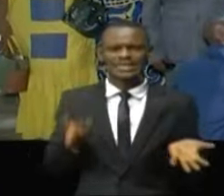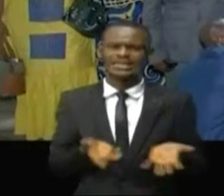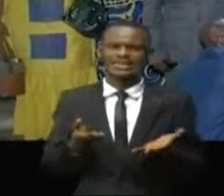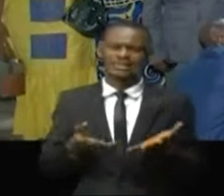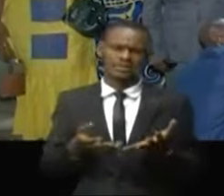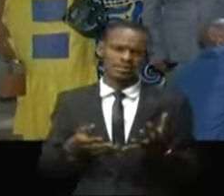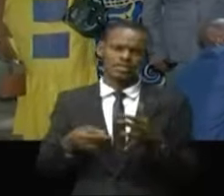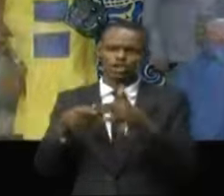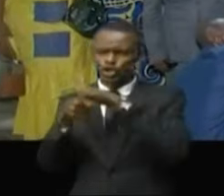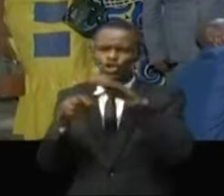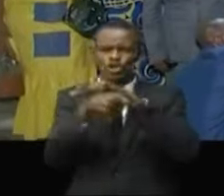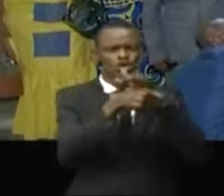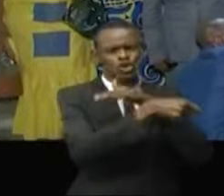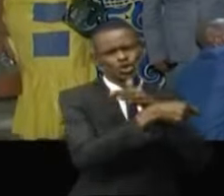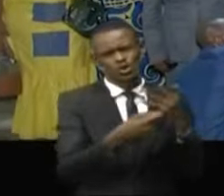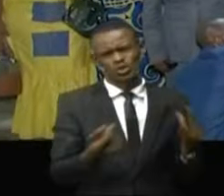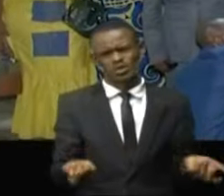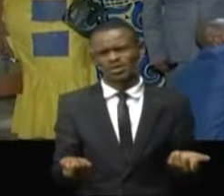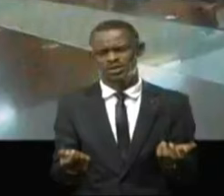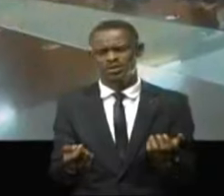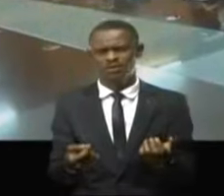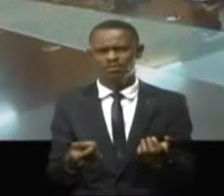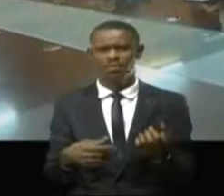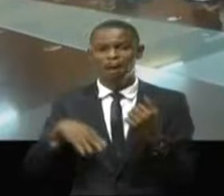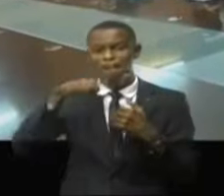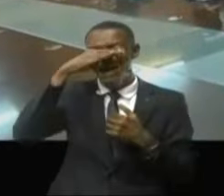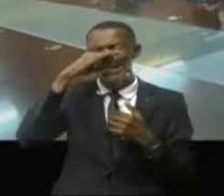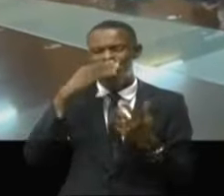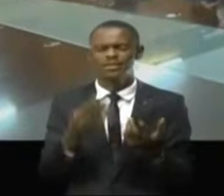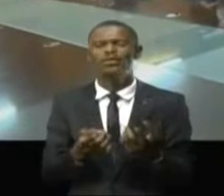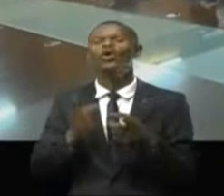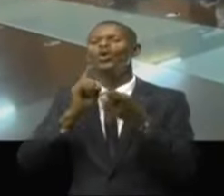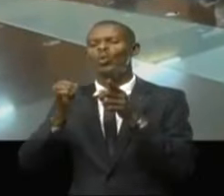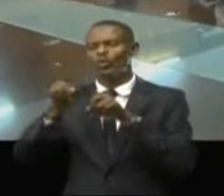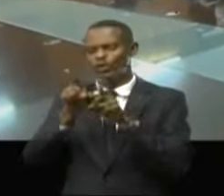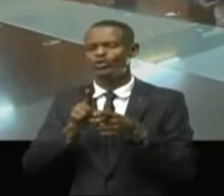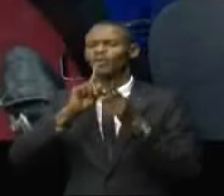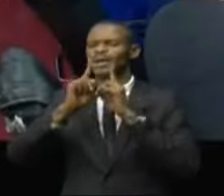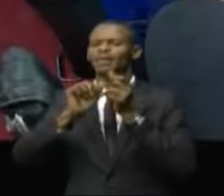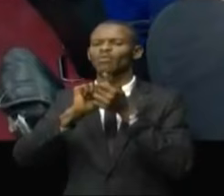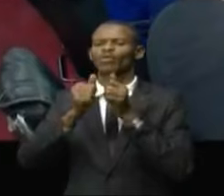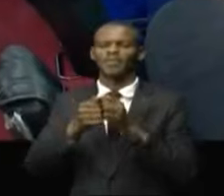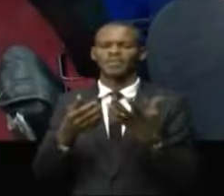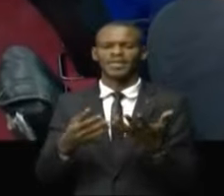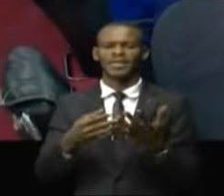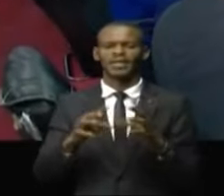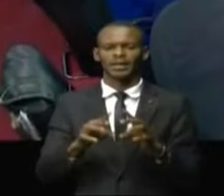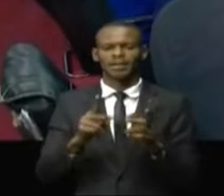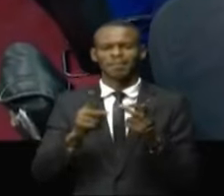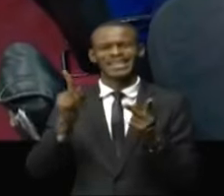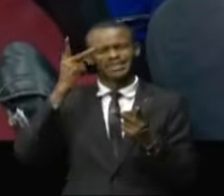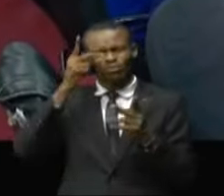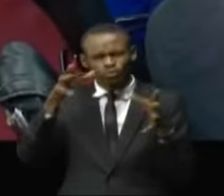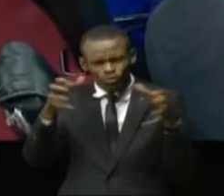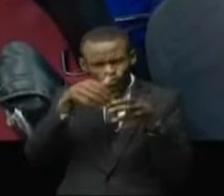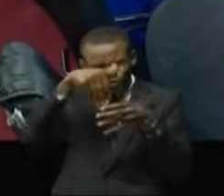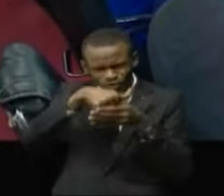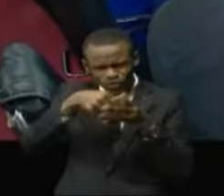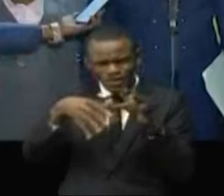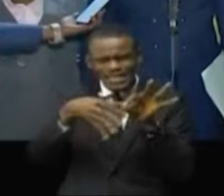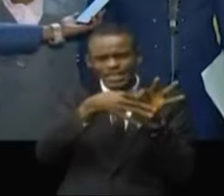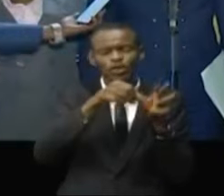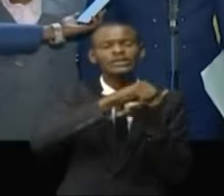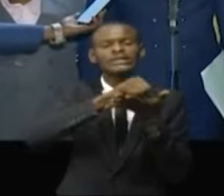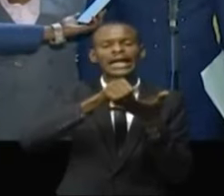politique, essentiellement de l'Union sacrée. Après cette rencontre, les bourgmestres espèrent un début de solution à leurs